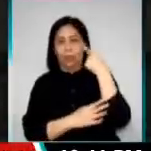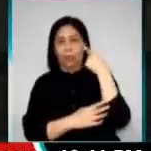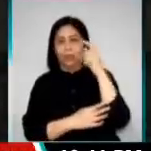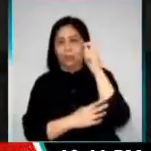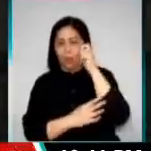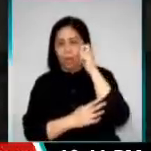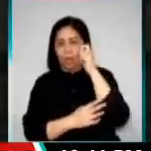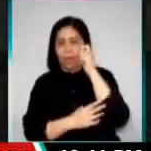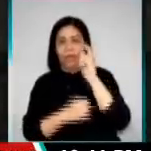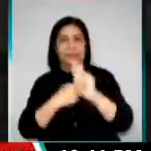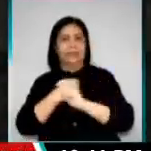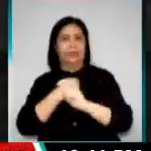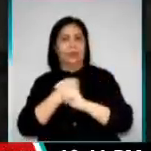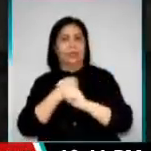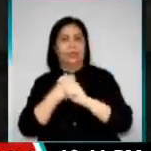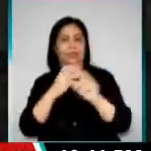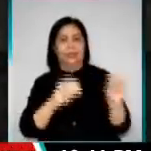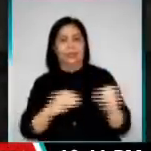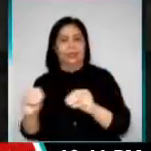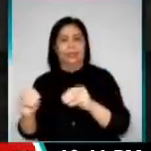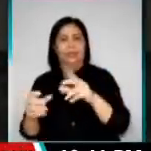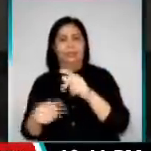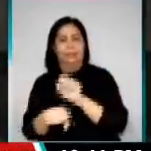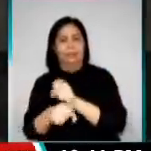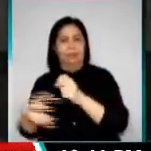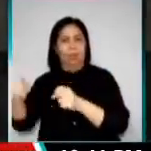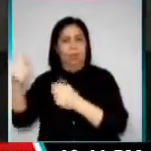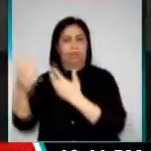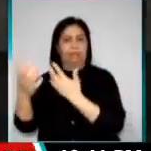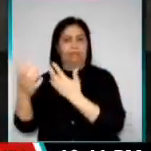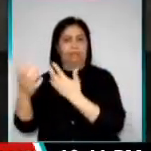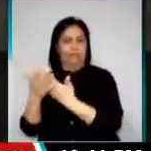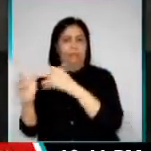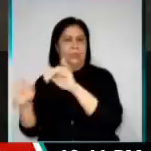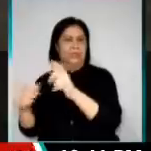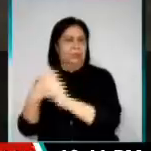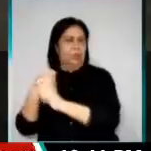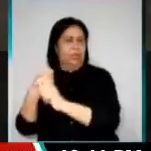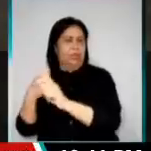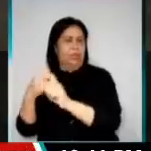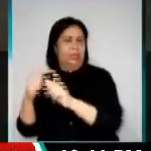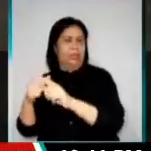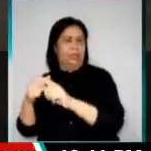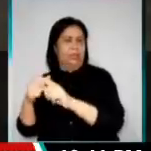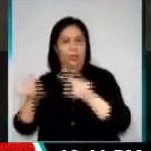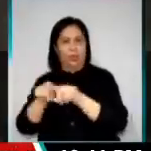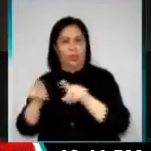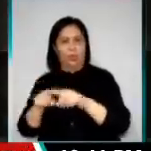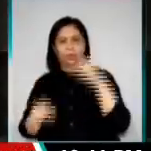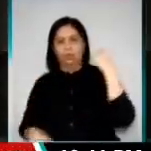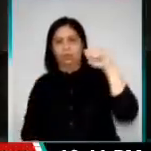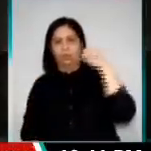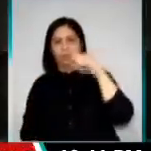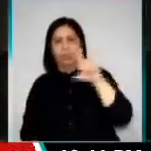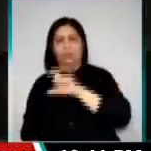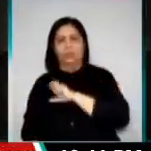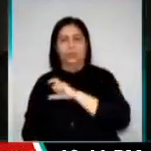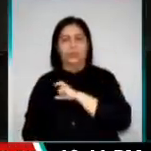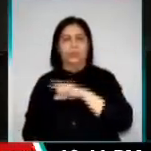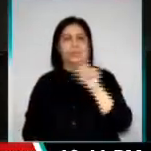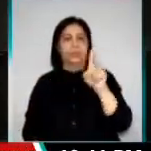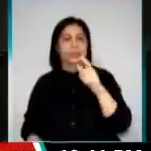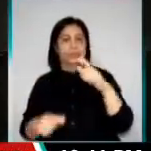Pansamantala siyang inilipat sa Personnel Holding and Accounting Unit. Iimbestigahan din daw ang mga paglabag ng mga pulis. Sa isang text